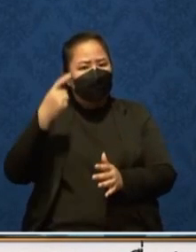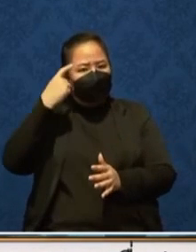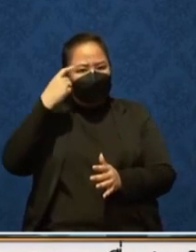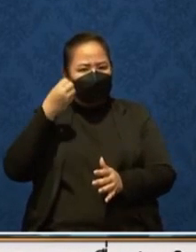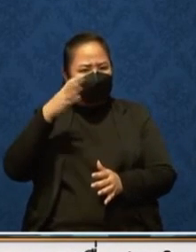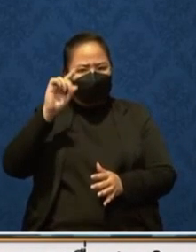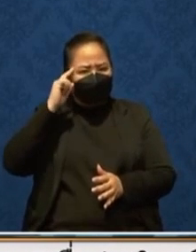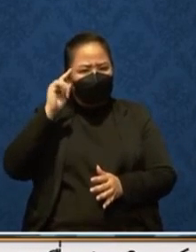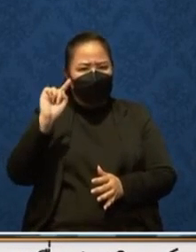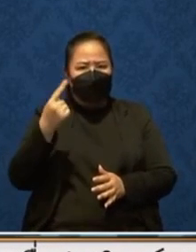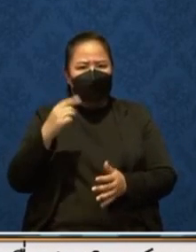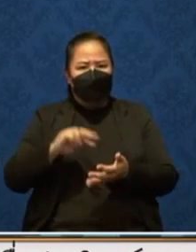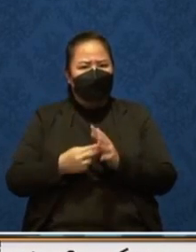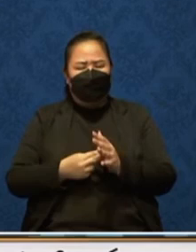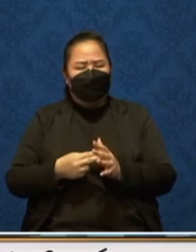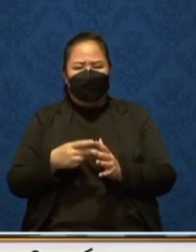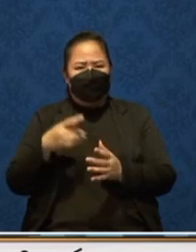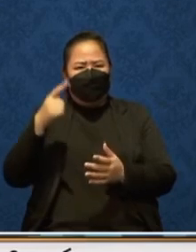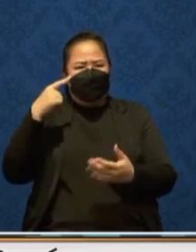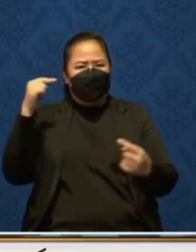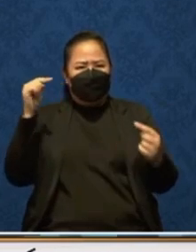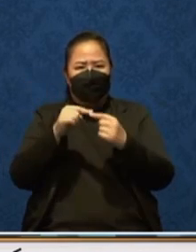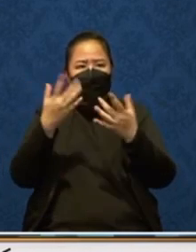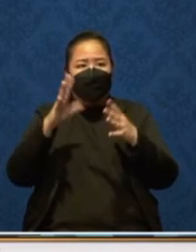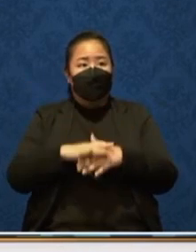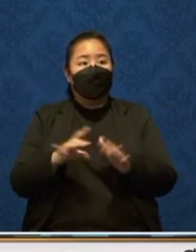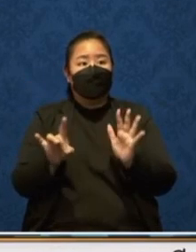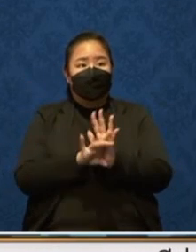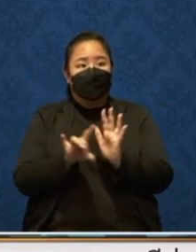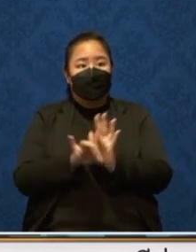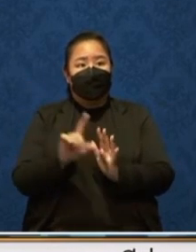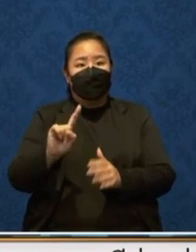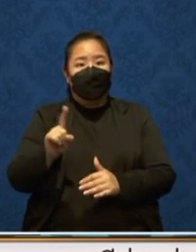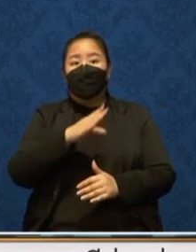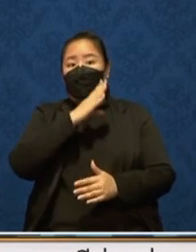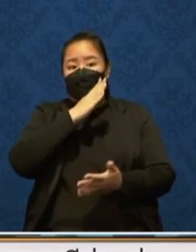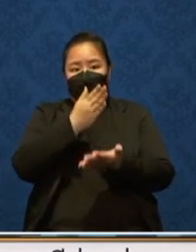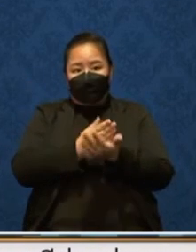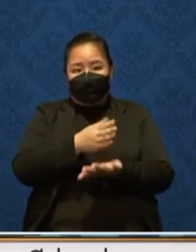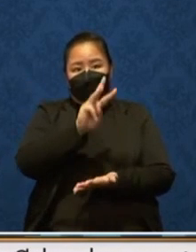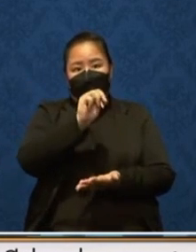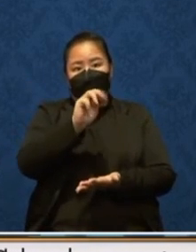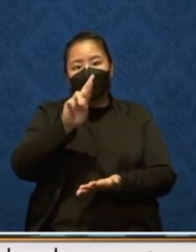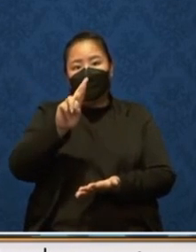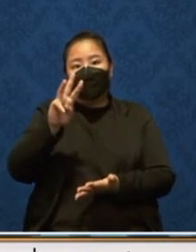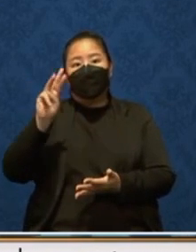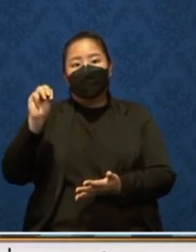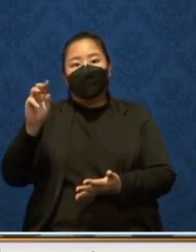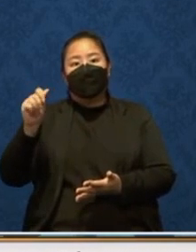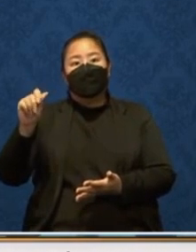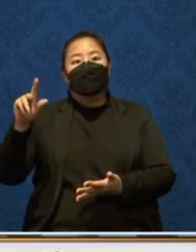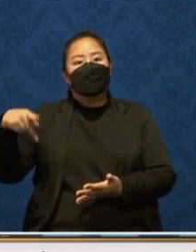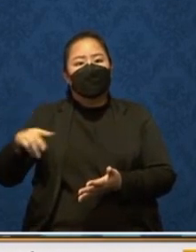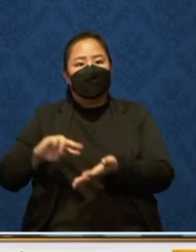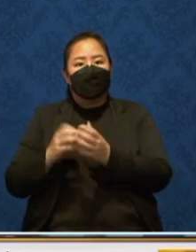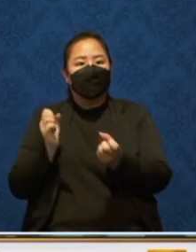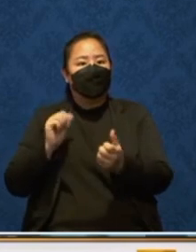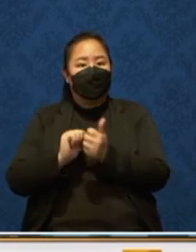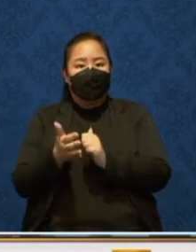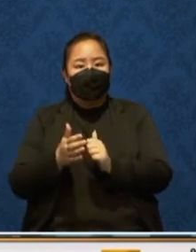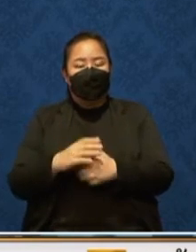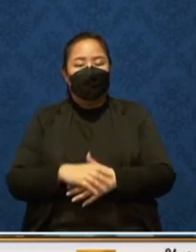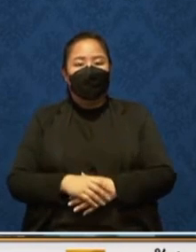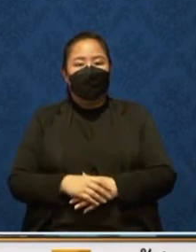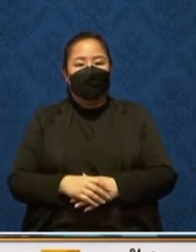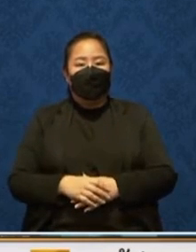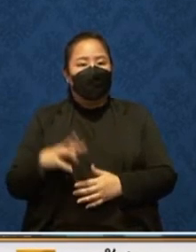มัไม่บรณาการสุดท้ายนะครับ หากหยุด MR Map ไม่ทันสิ่ทเกิดขนก็คือ ร